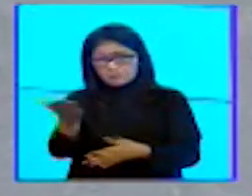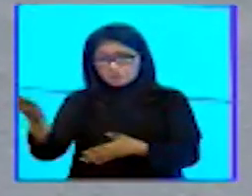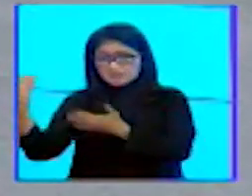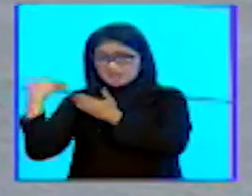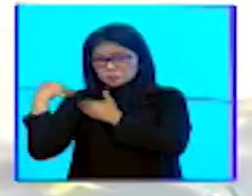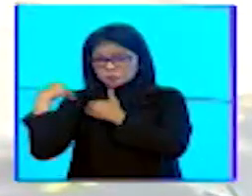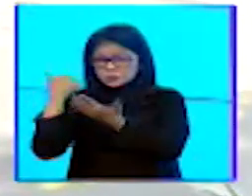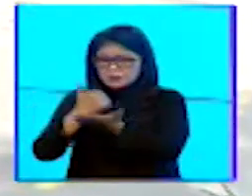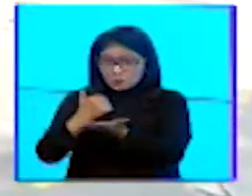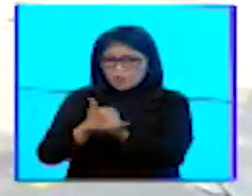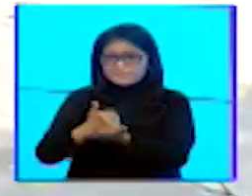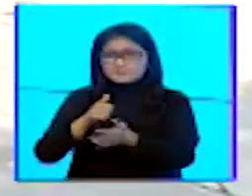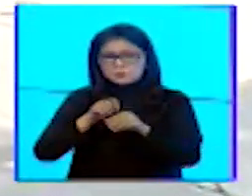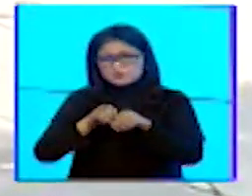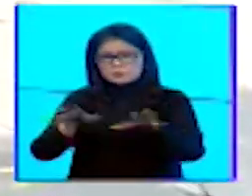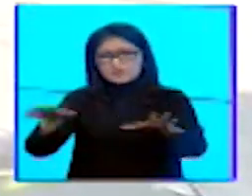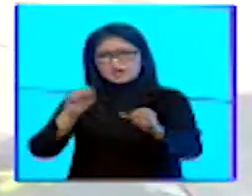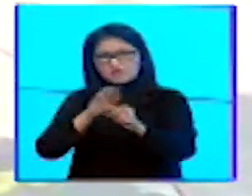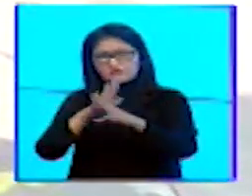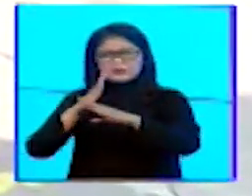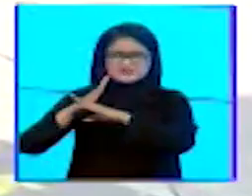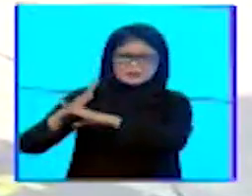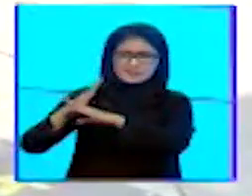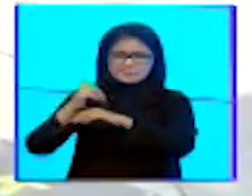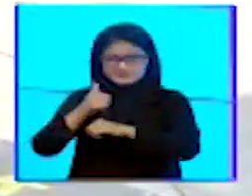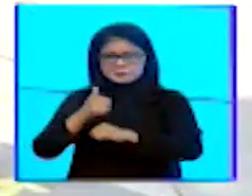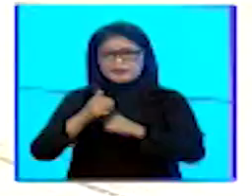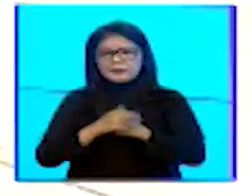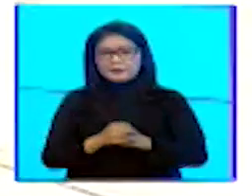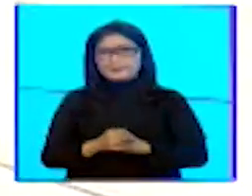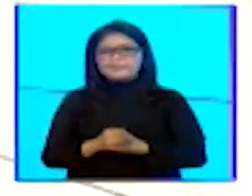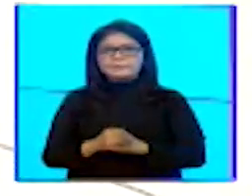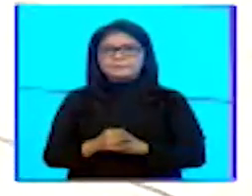untuk mencegah penyebaran COVID-19. Tim Liputan melaporkan.